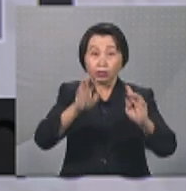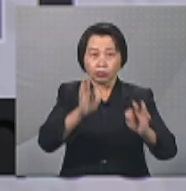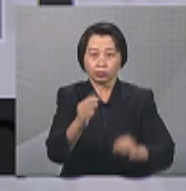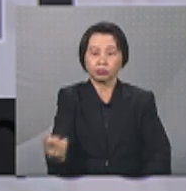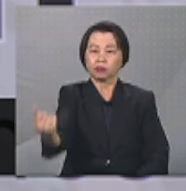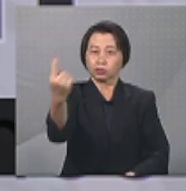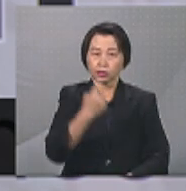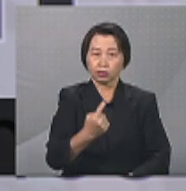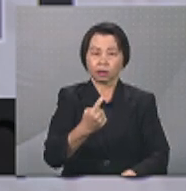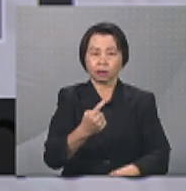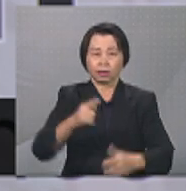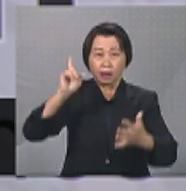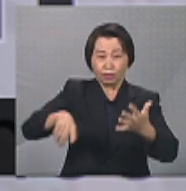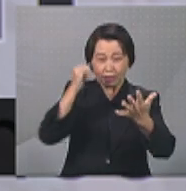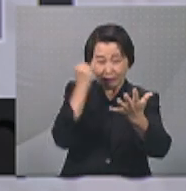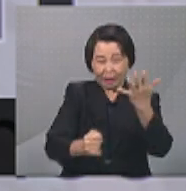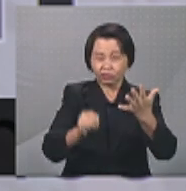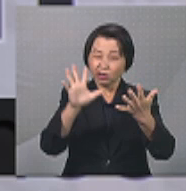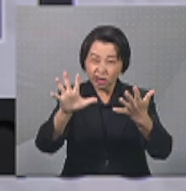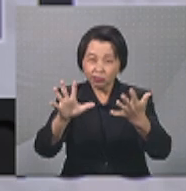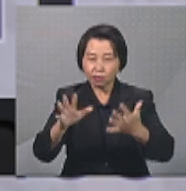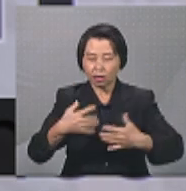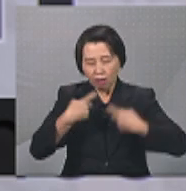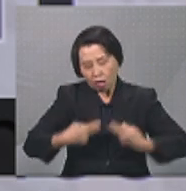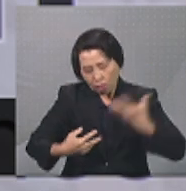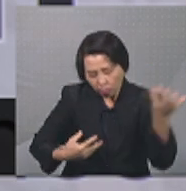pada peringkat yang lewat contohnya, jadi mungkin